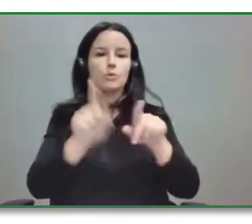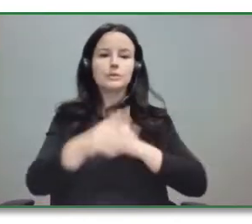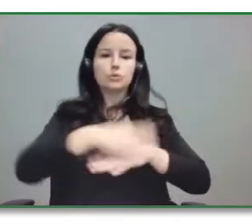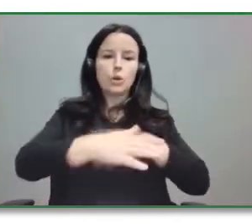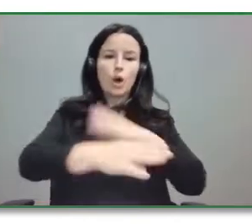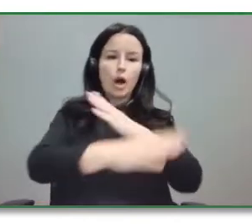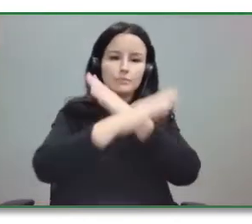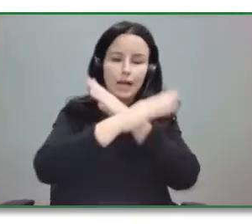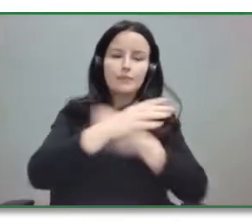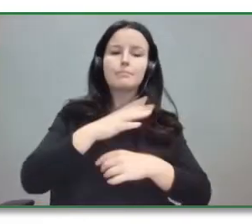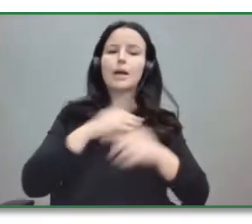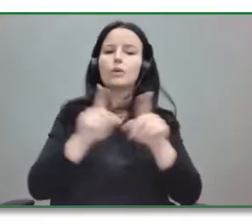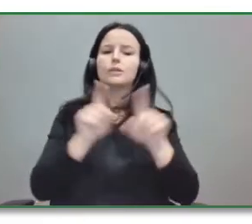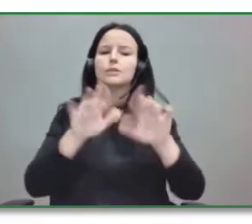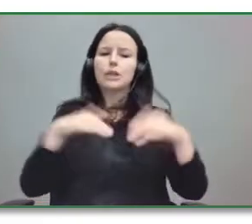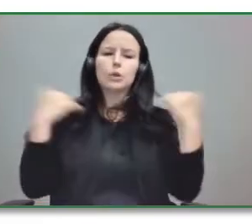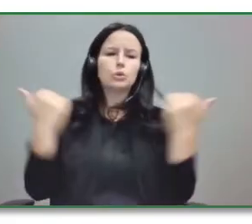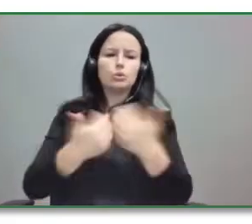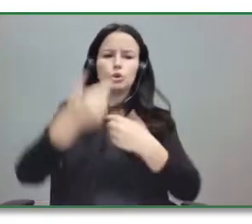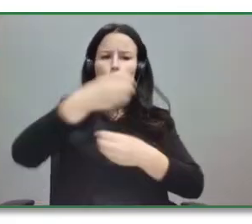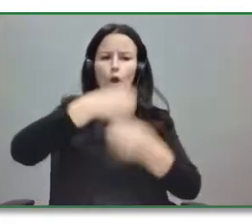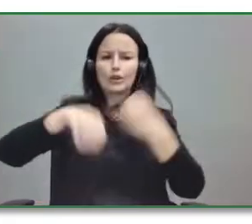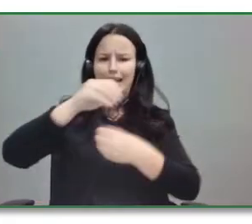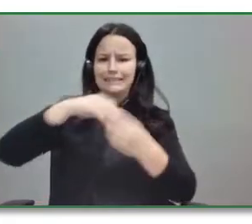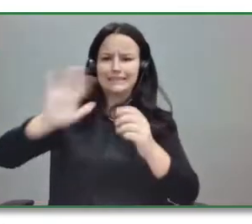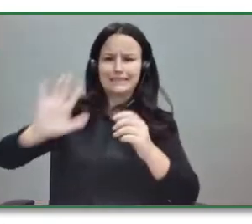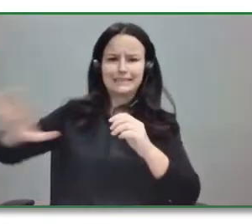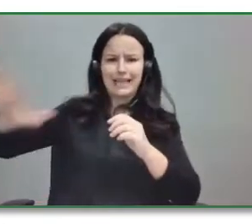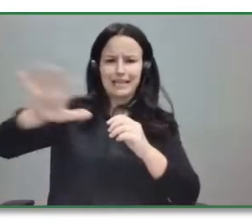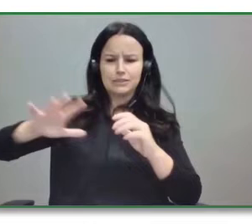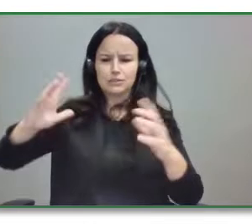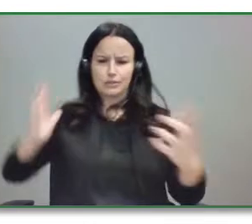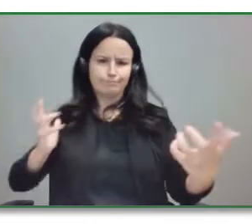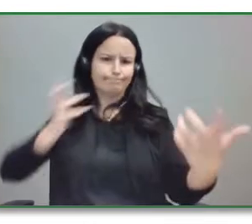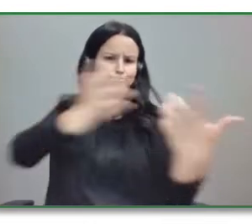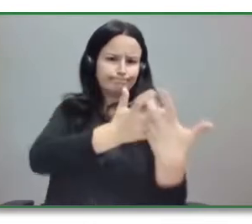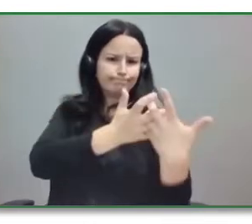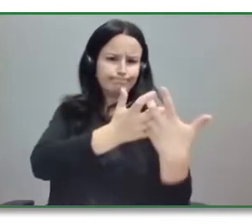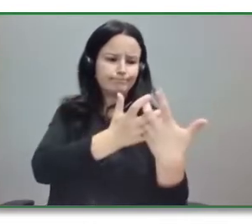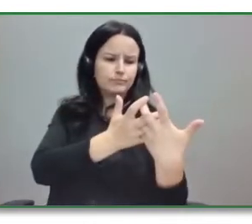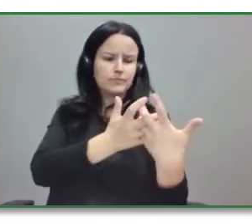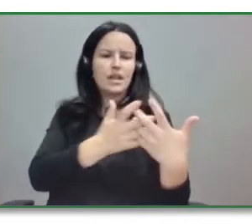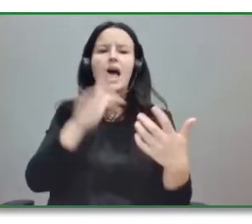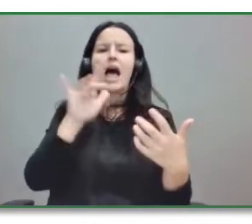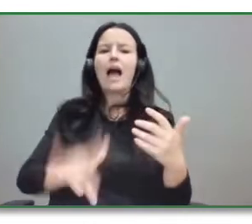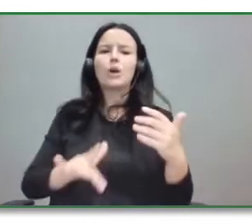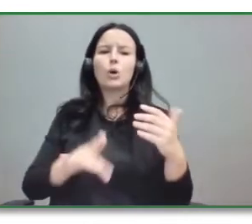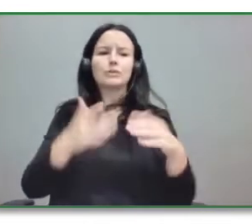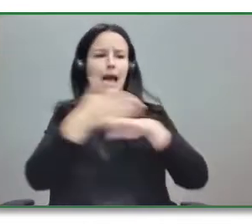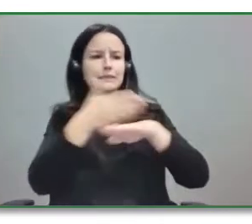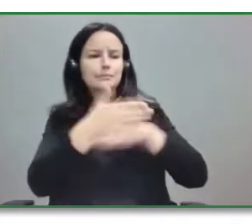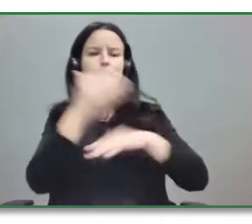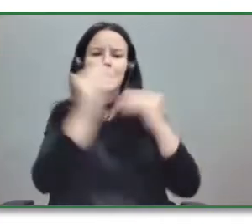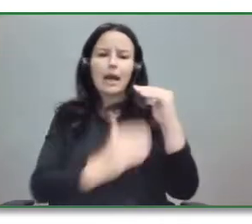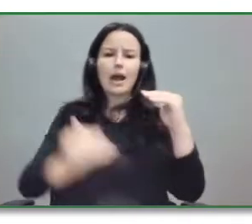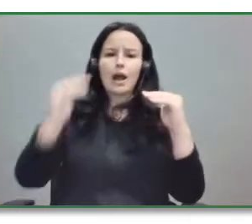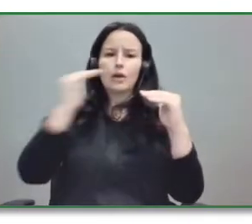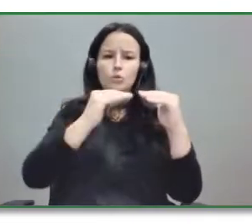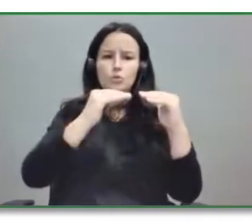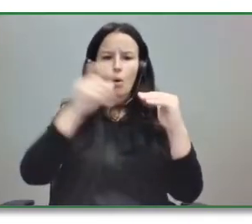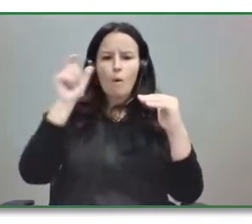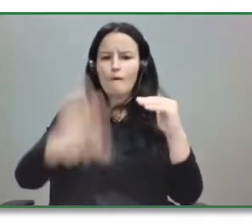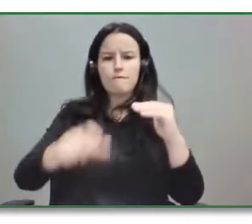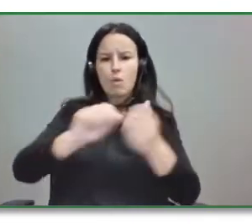que toute l'organisation adhère à cela. Pour que l'accessibilité et l'inclusion prennent leur sens, il faut avoir un changement culturel,